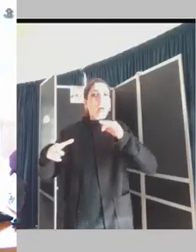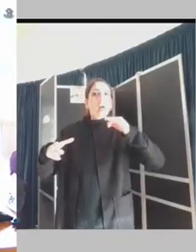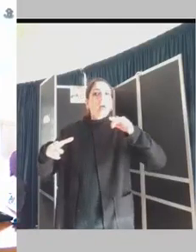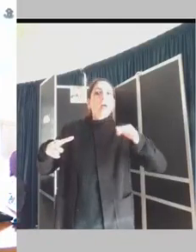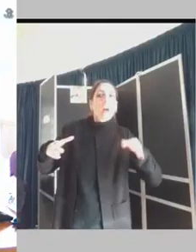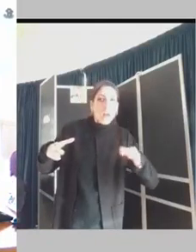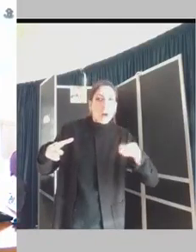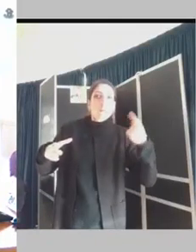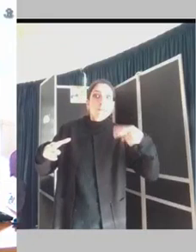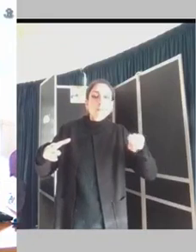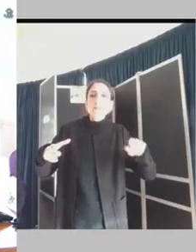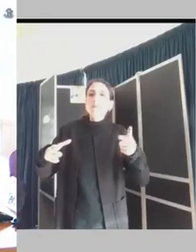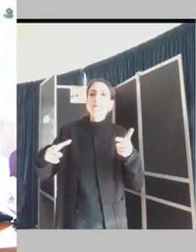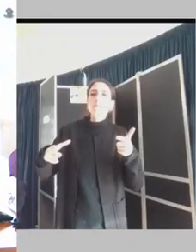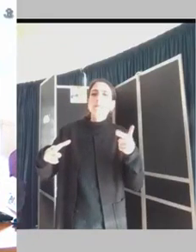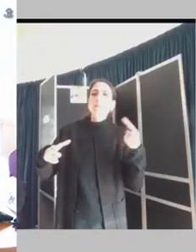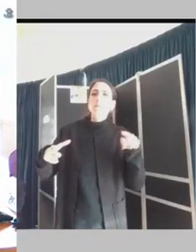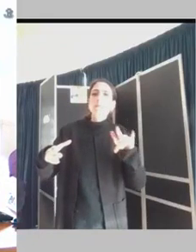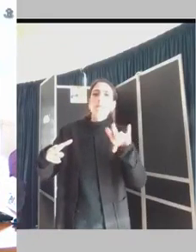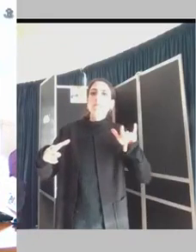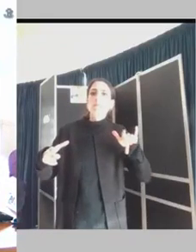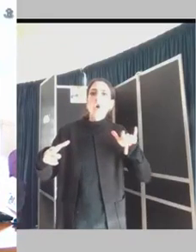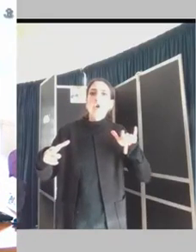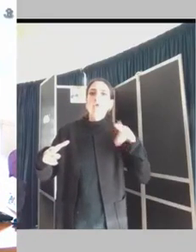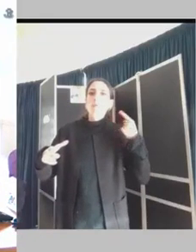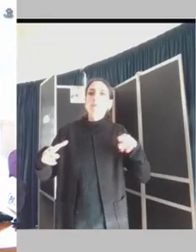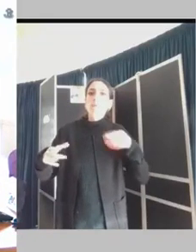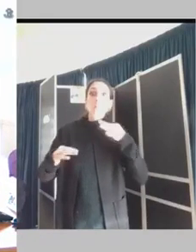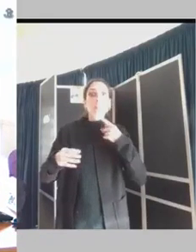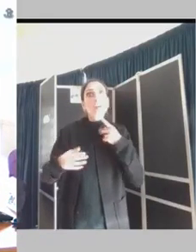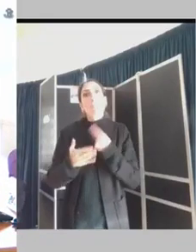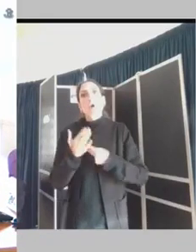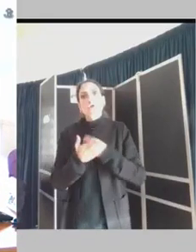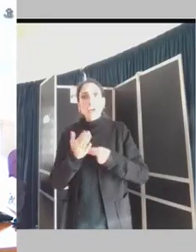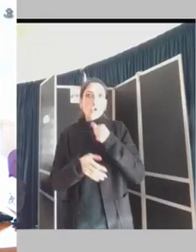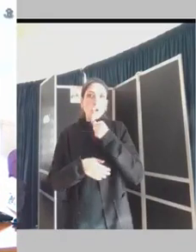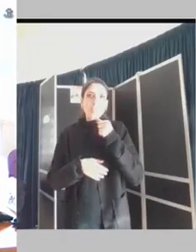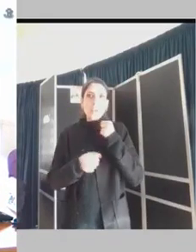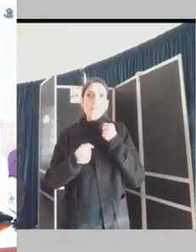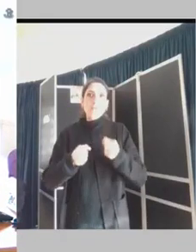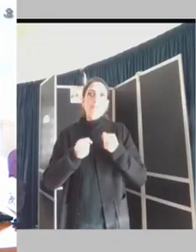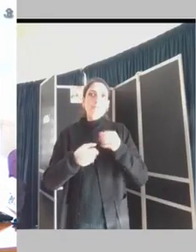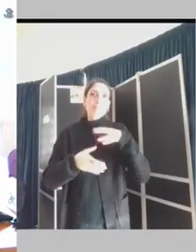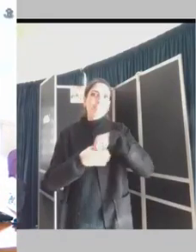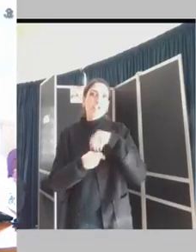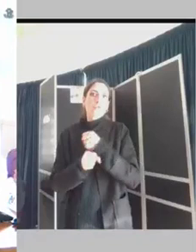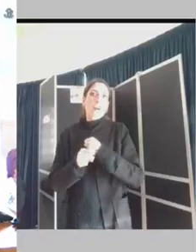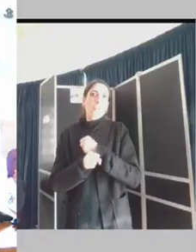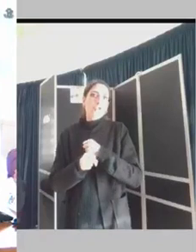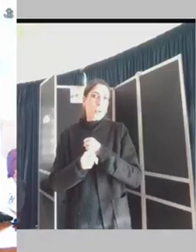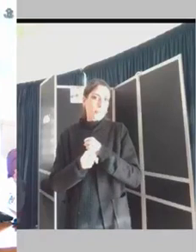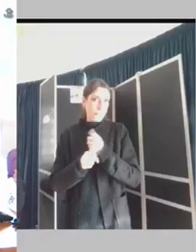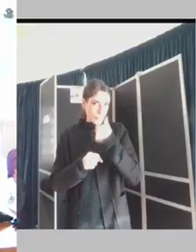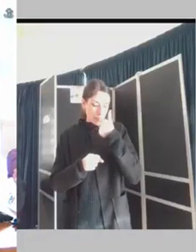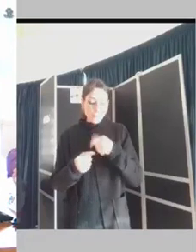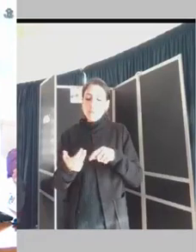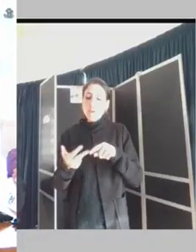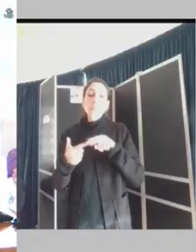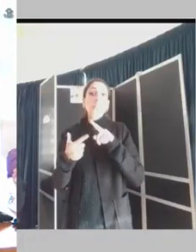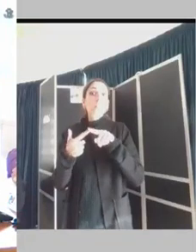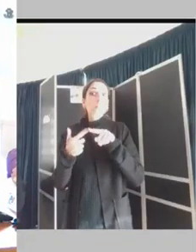partire anche quest'altro progetto. Un'ultima cosa che abbiamo copiato parlando con la